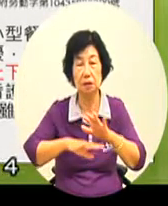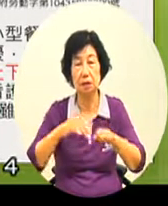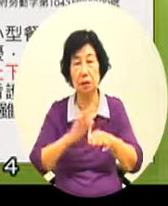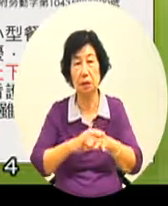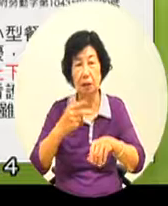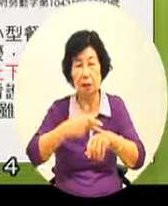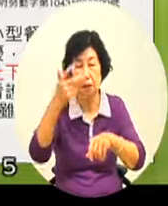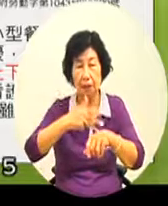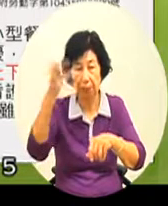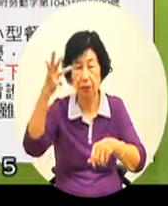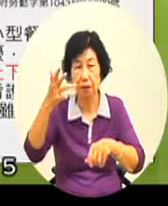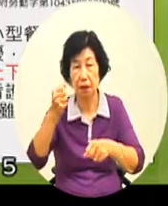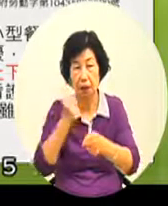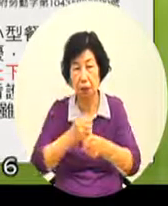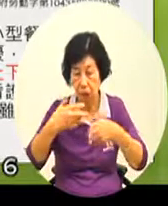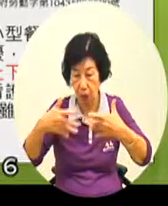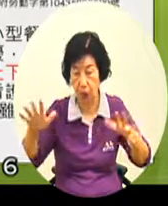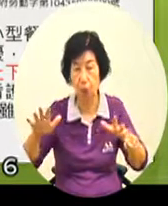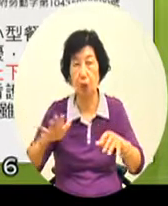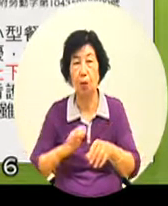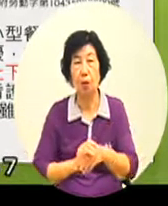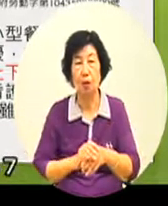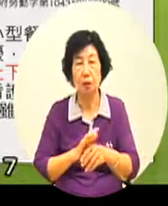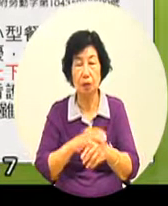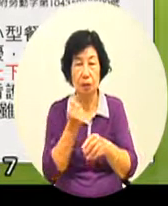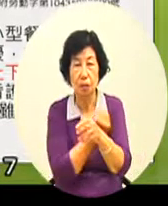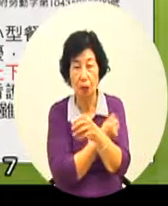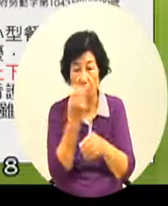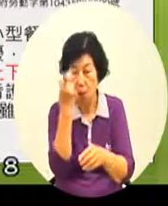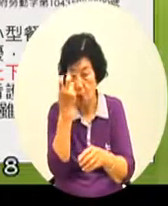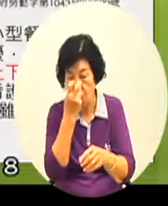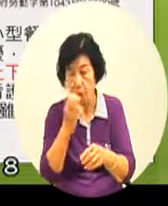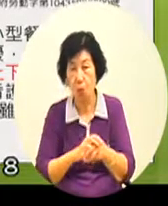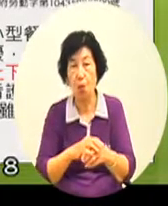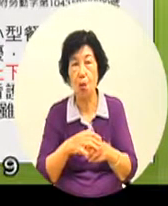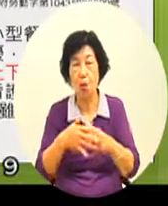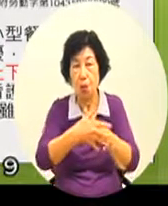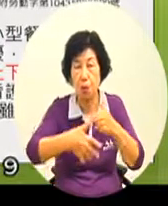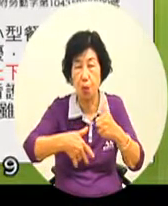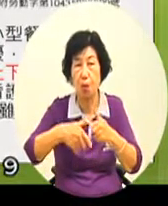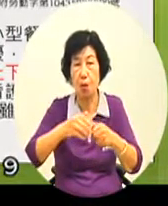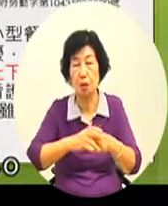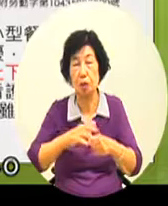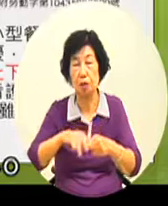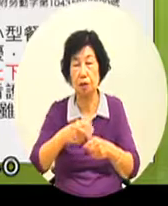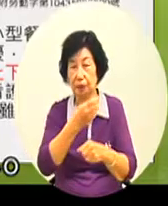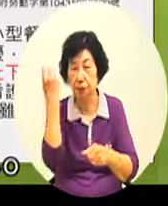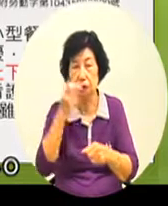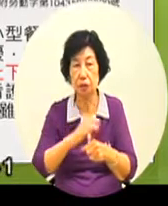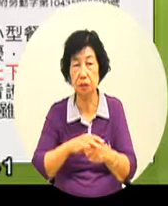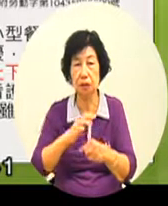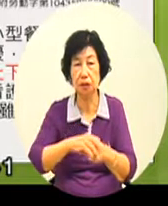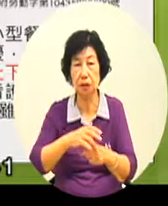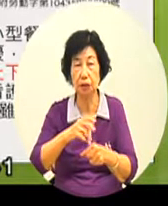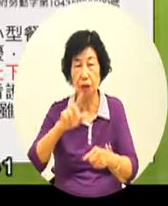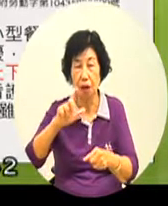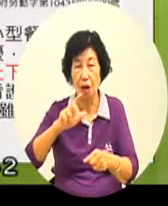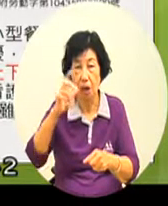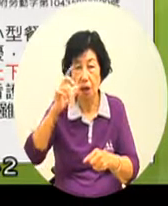后。然后我们的劳检员呢去检查的时候，才发现说，哎，雇主他并没有给他加班费，哦，但是呢，雇主他